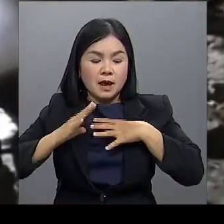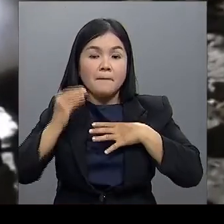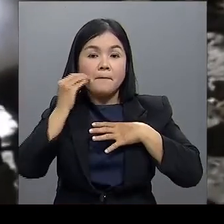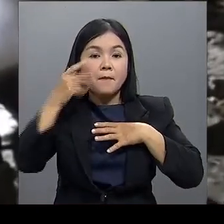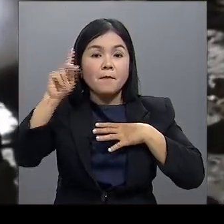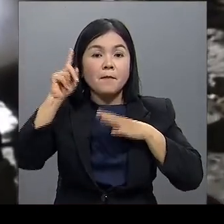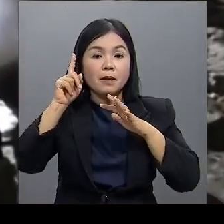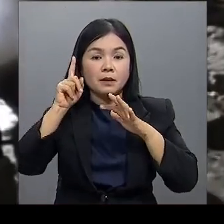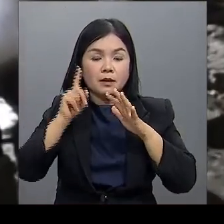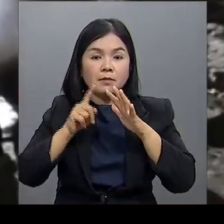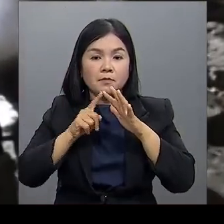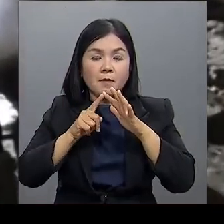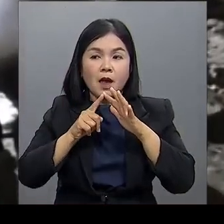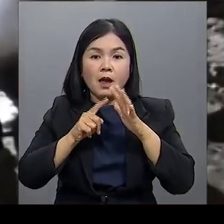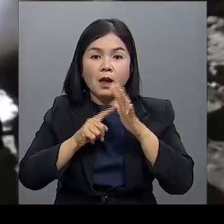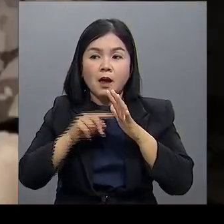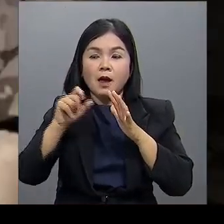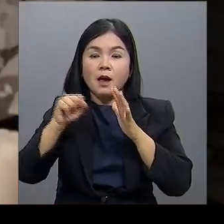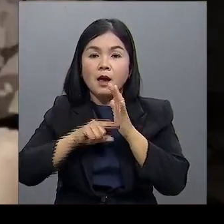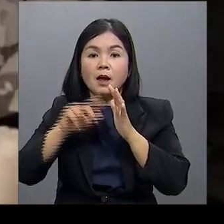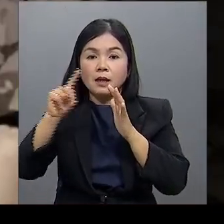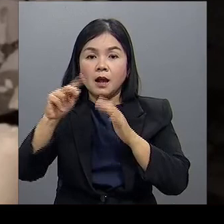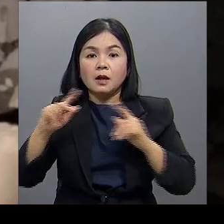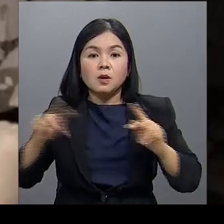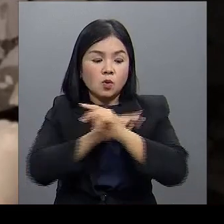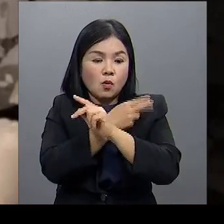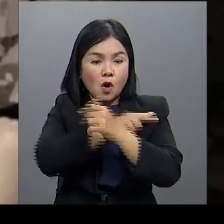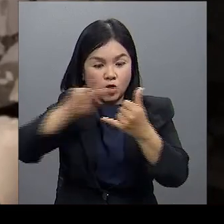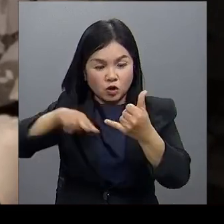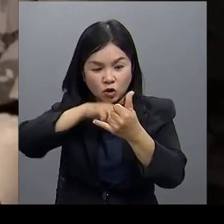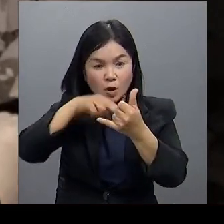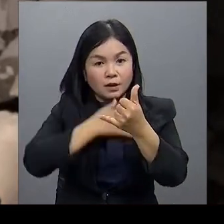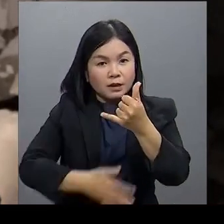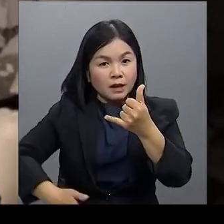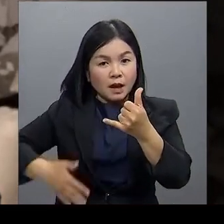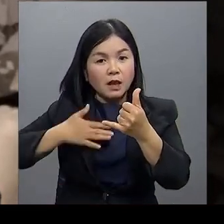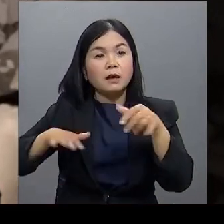ที่สาธารณสุขตรวจคัดกรองเบื้องต้นพบว่าอุณหภูมิร่างกายยังปกติค่ะ